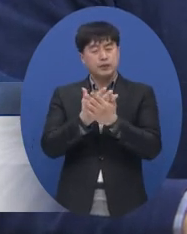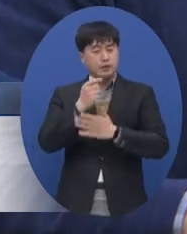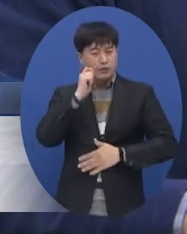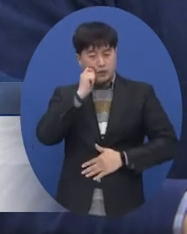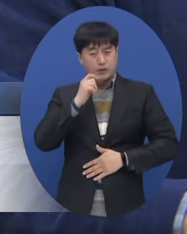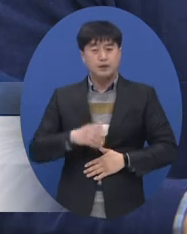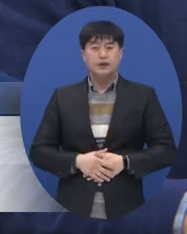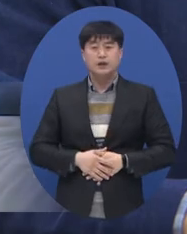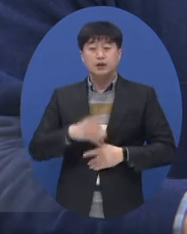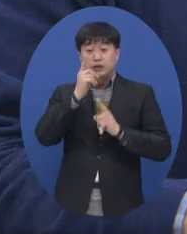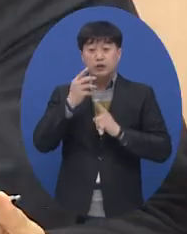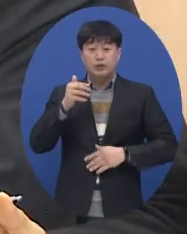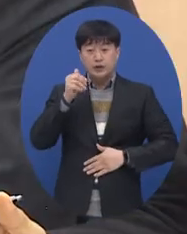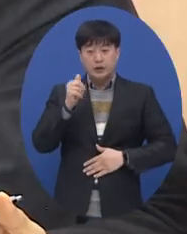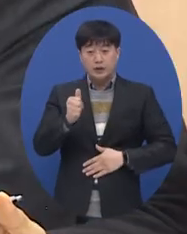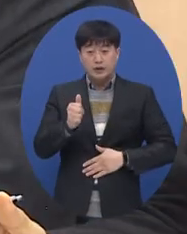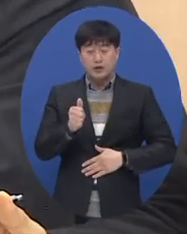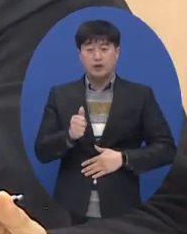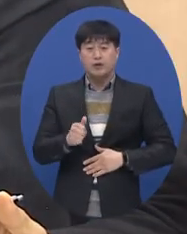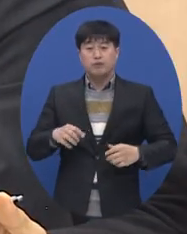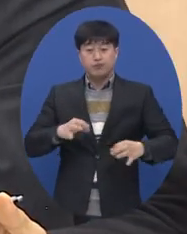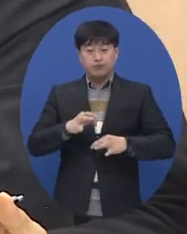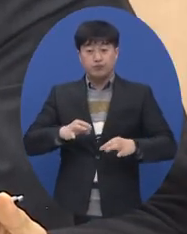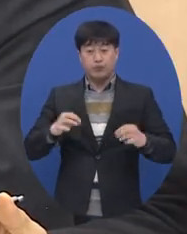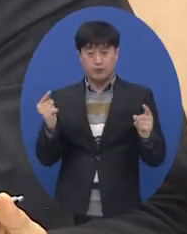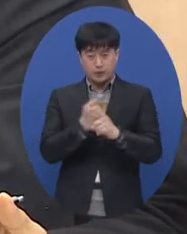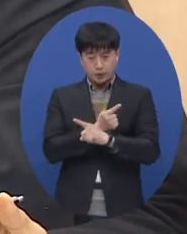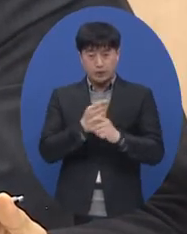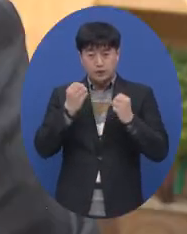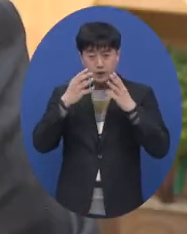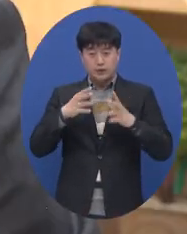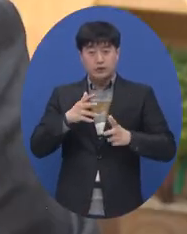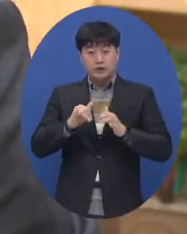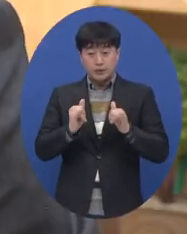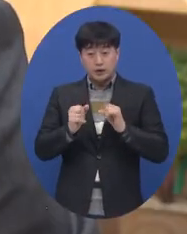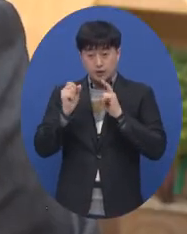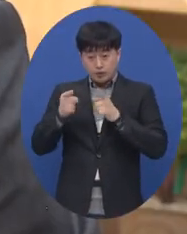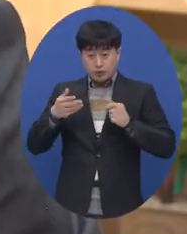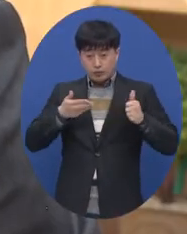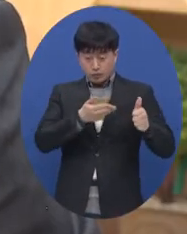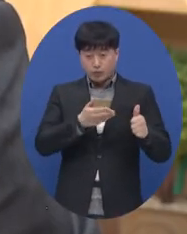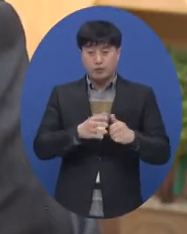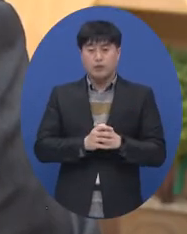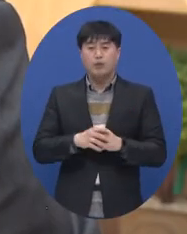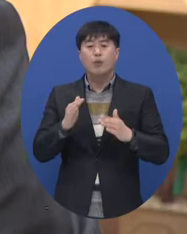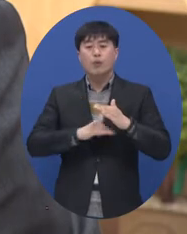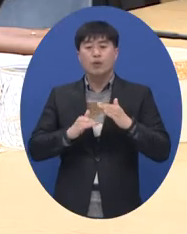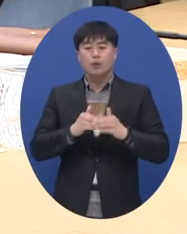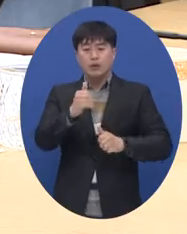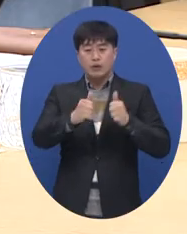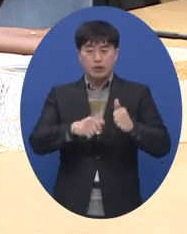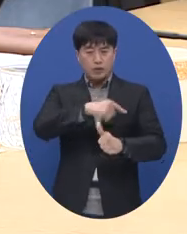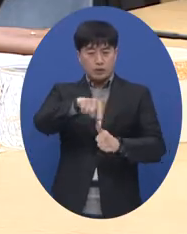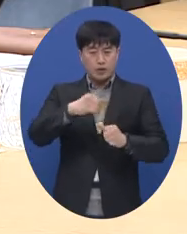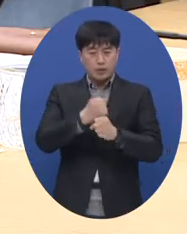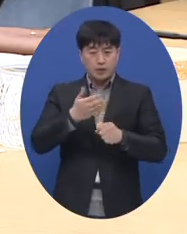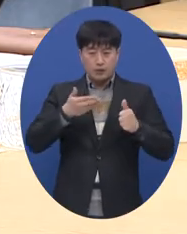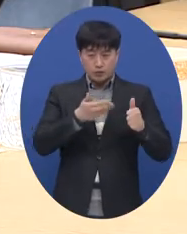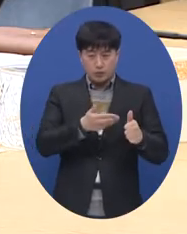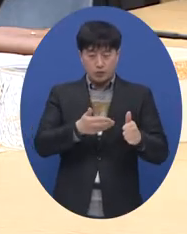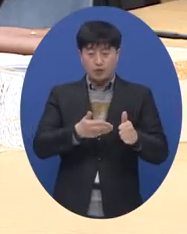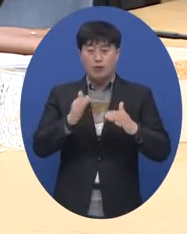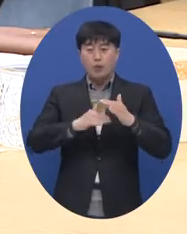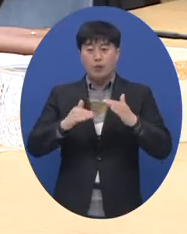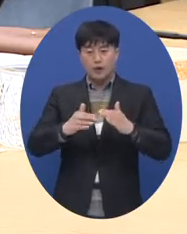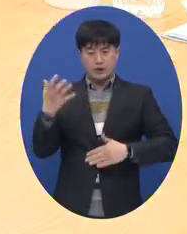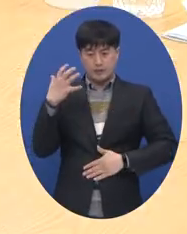없다 이렇게 생각을 합니다. 이재명 경기도지사는 불공정한 부분을 고치고 새로운 사람들에게 기회를 줘 공정한 경쟁의